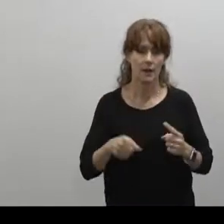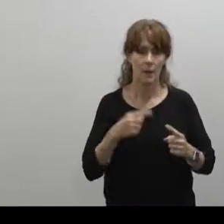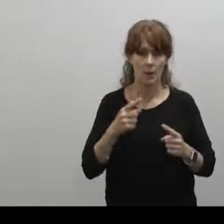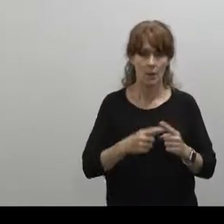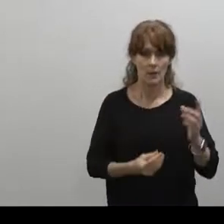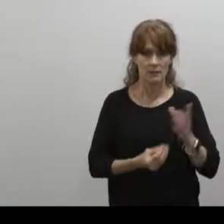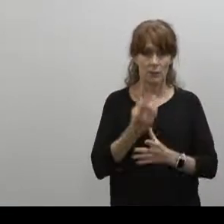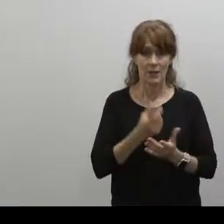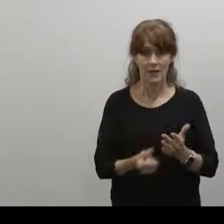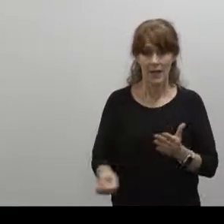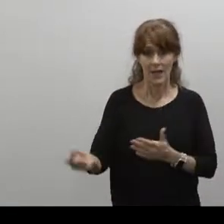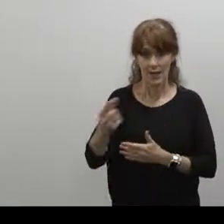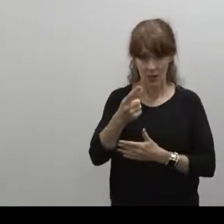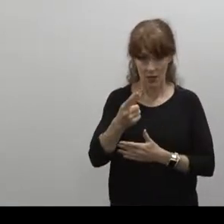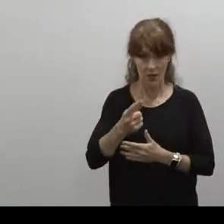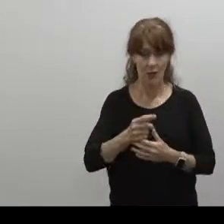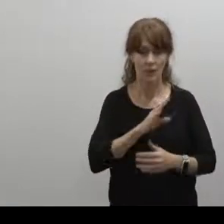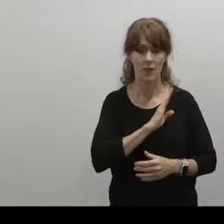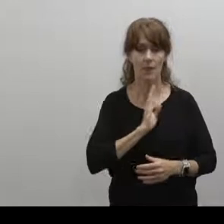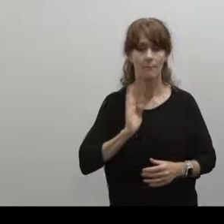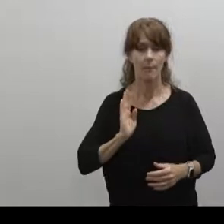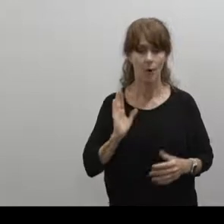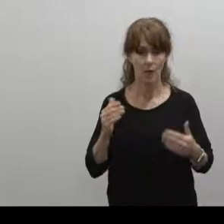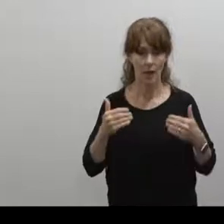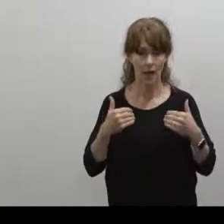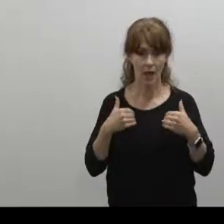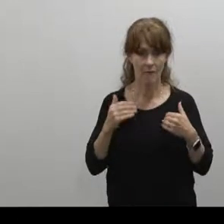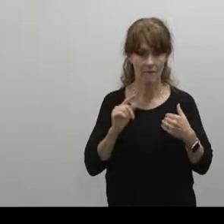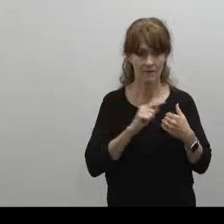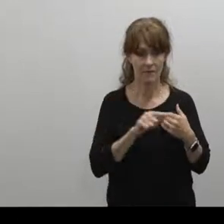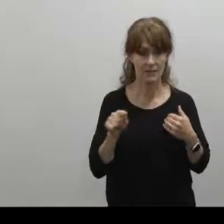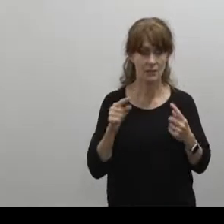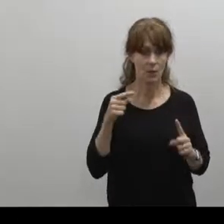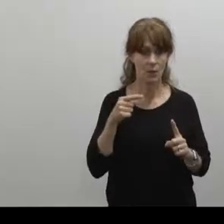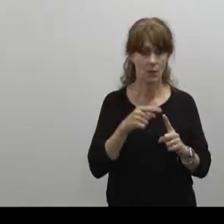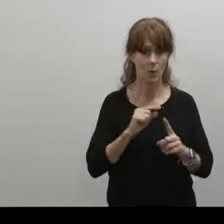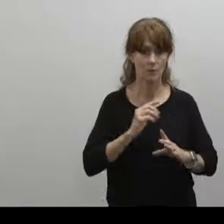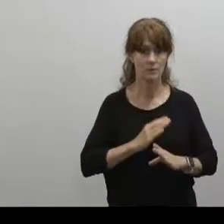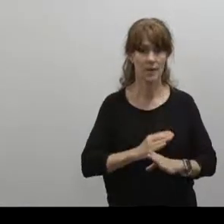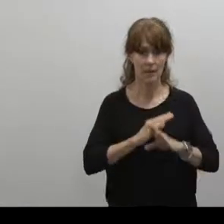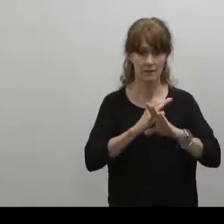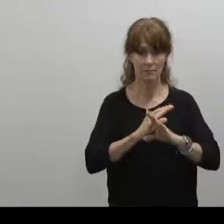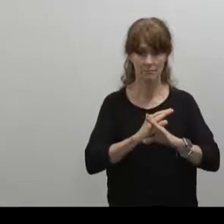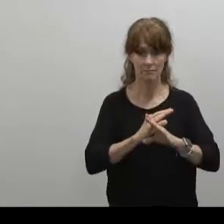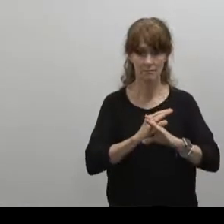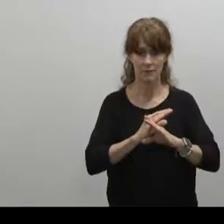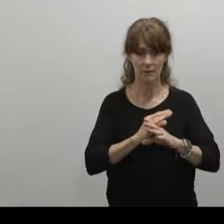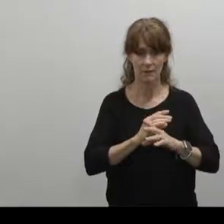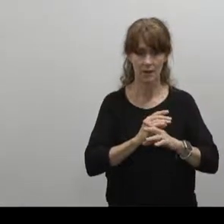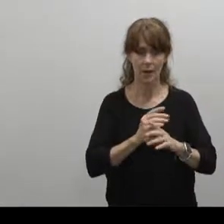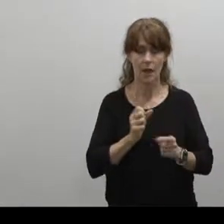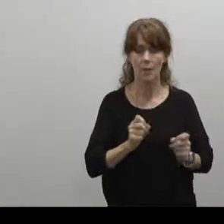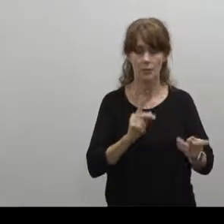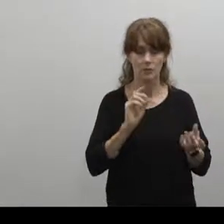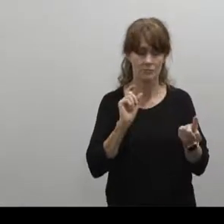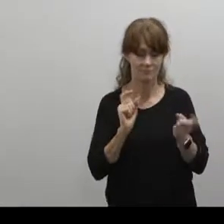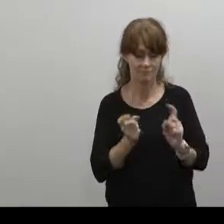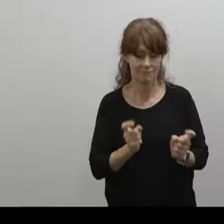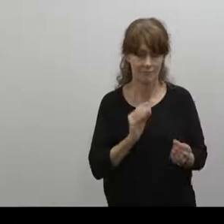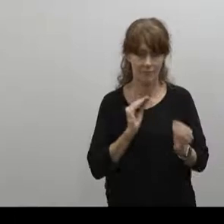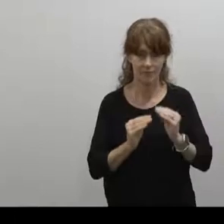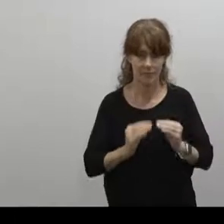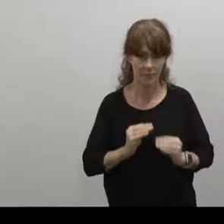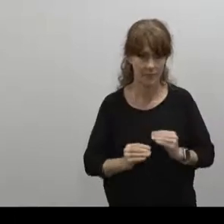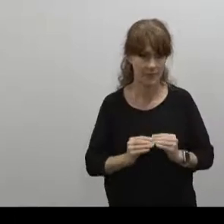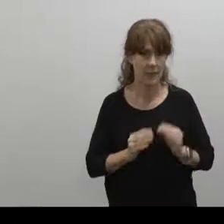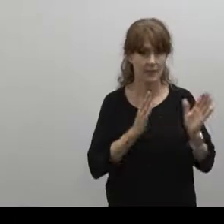mục hai nơi bây dương chiên châu tạo đó là đời cà ri cho nằm cà rối nữa cứ thả cái nạc cà mạ cá nâng miền cụ đào